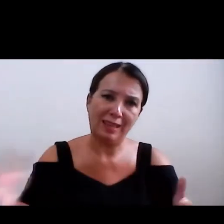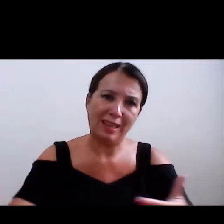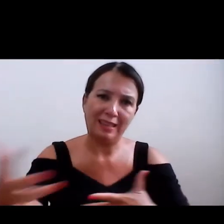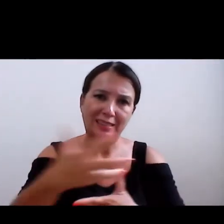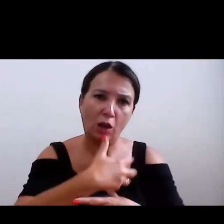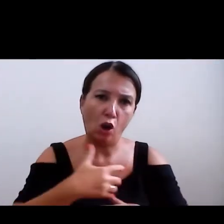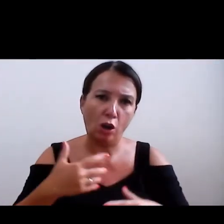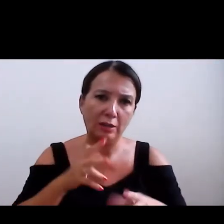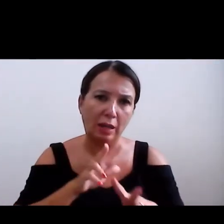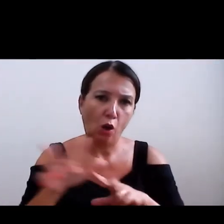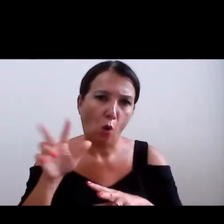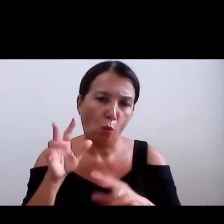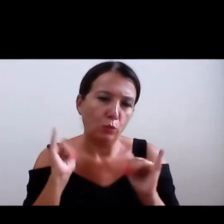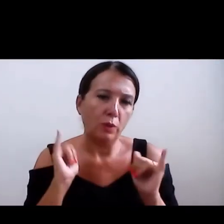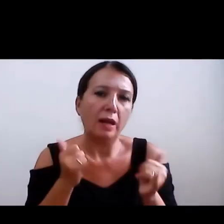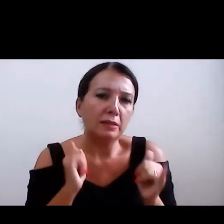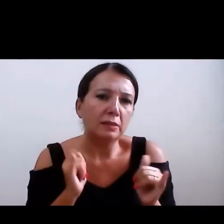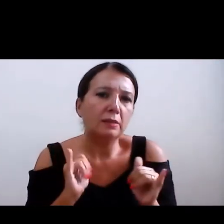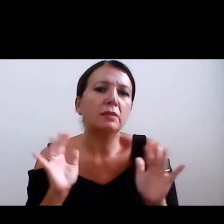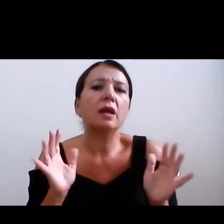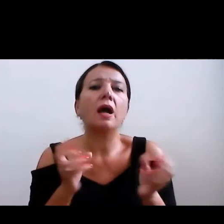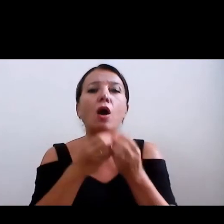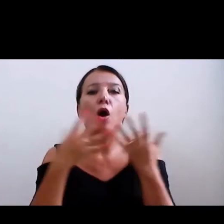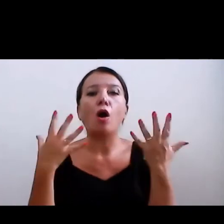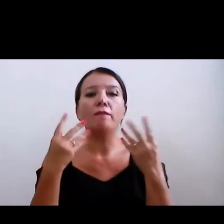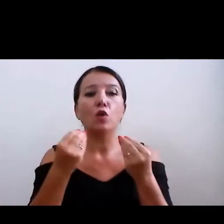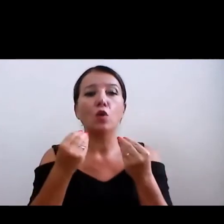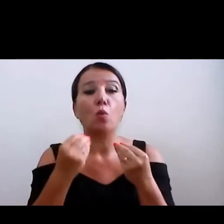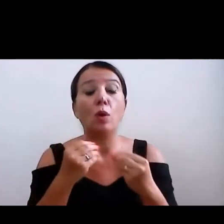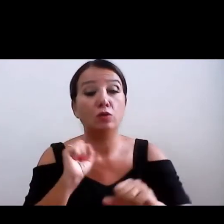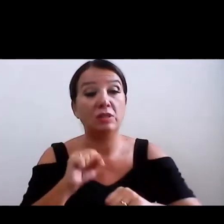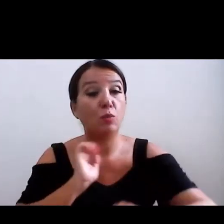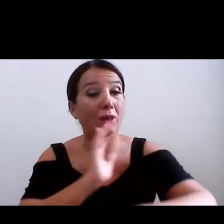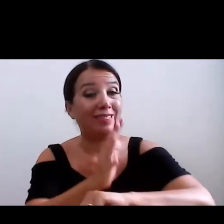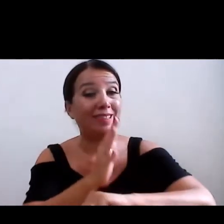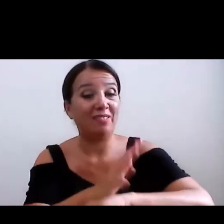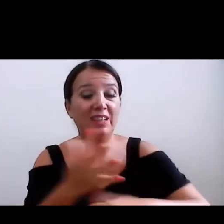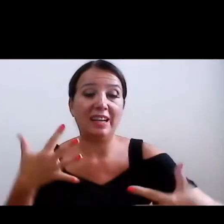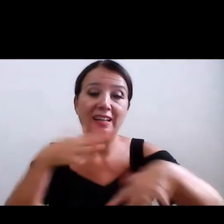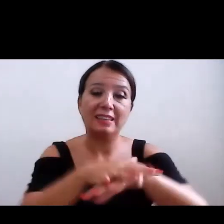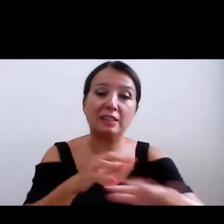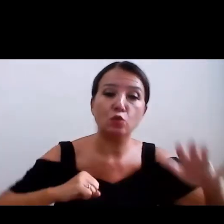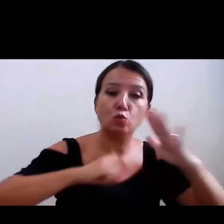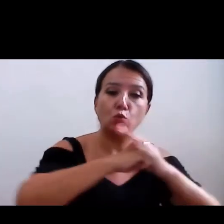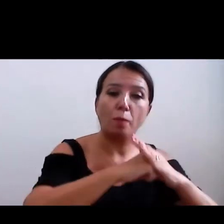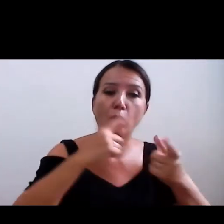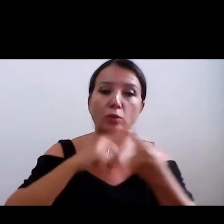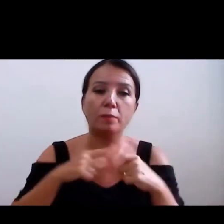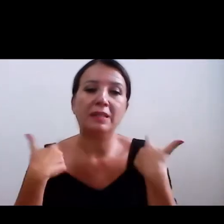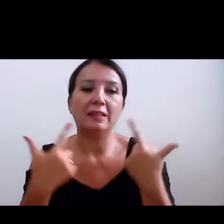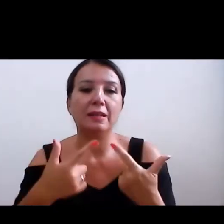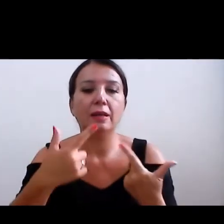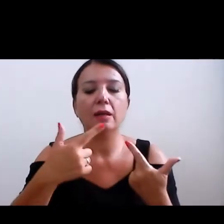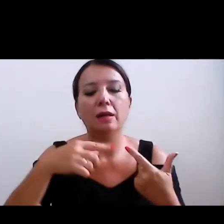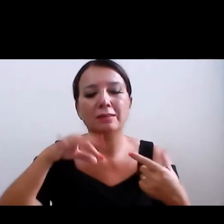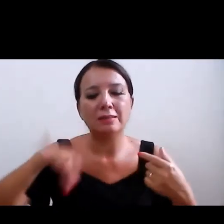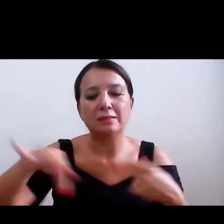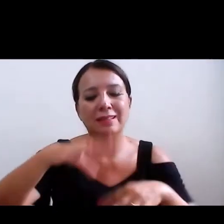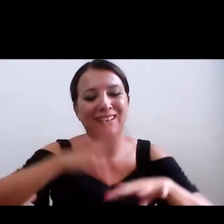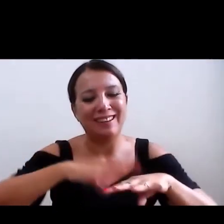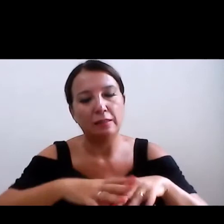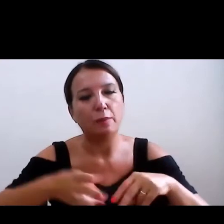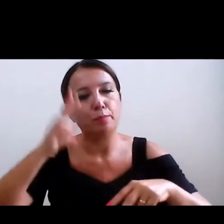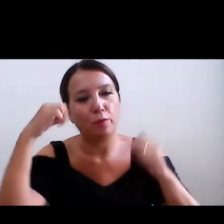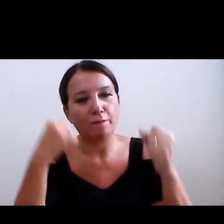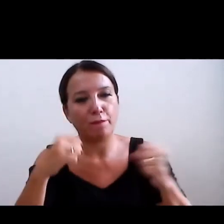però è ovvio che nel momento in cui si può intervenire a integrazione, a supporto per rendere più capillare la possibilità